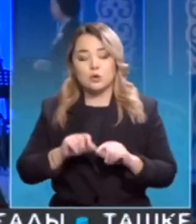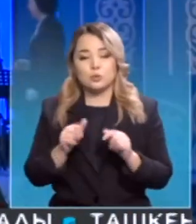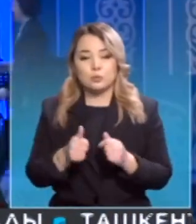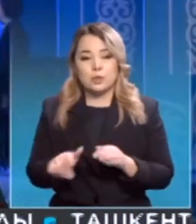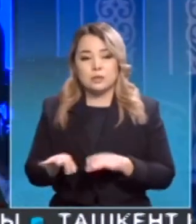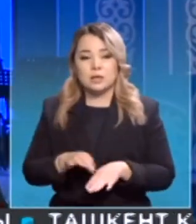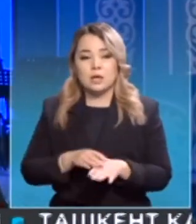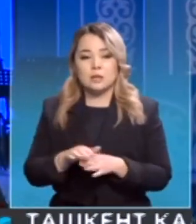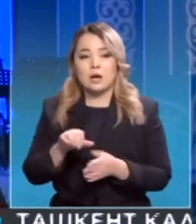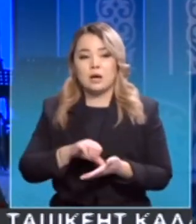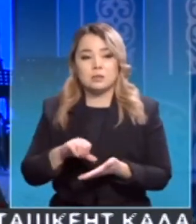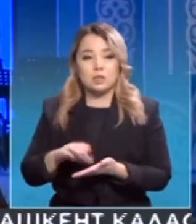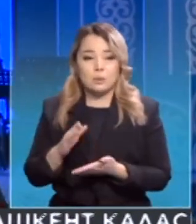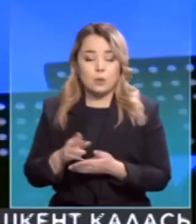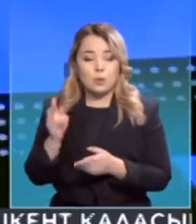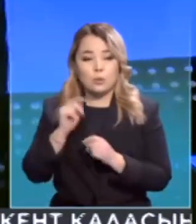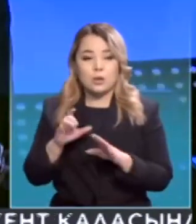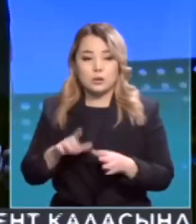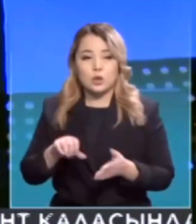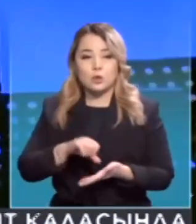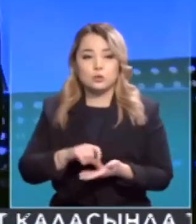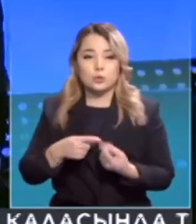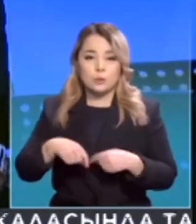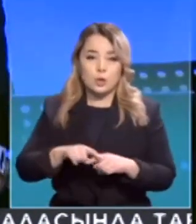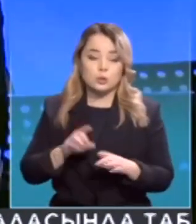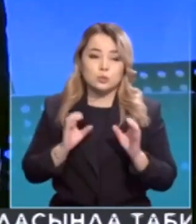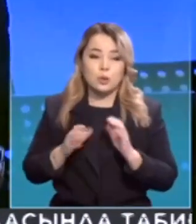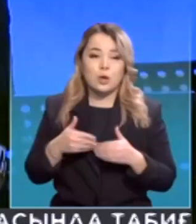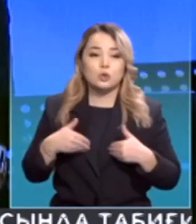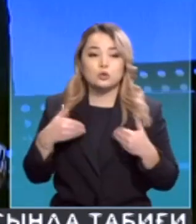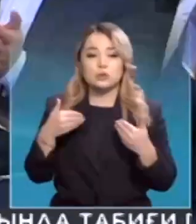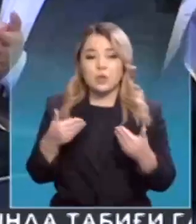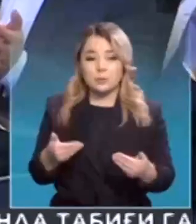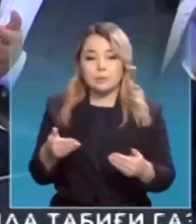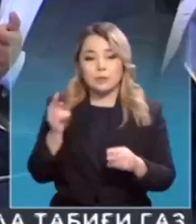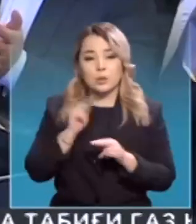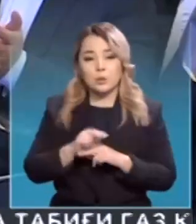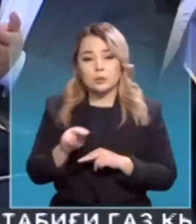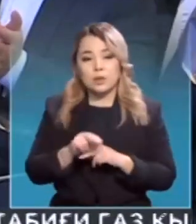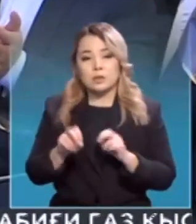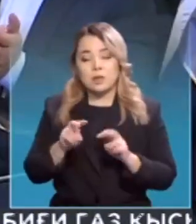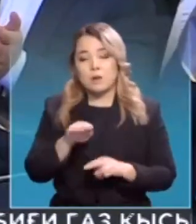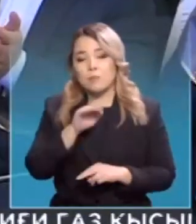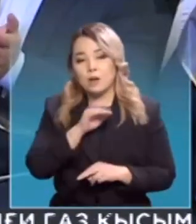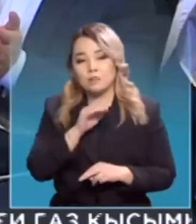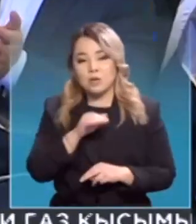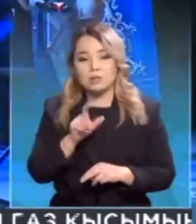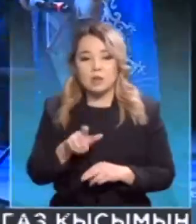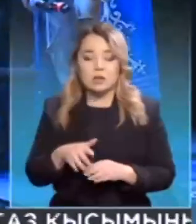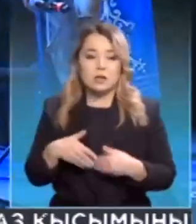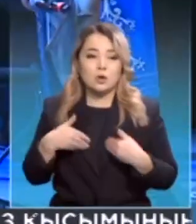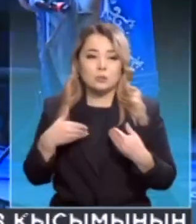салтанатты шараға қатысты. Оқу орнының ұжымымен студенттерді құттықтап, оқытушы профессорларды